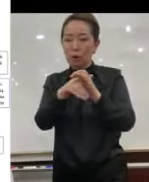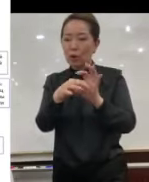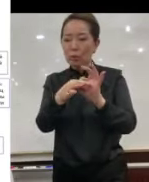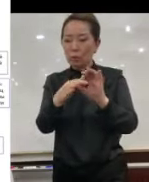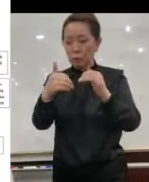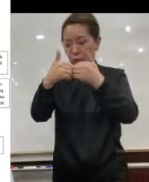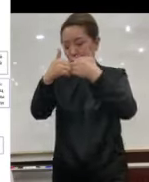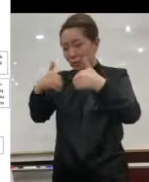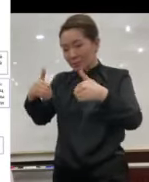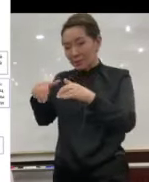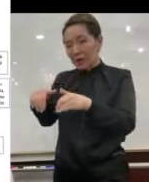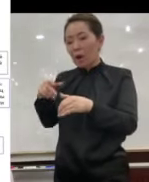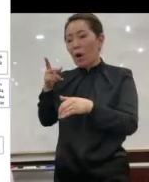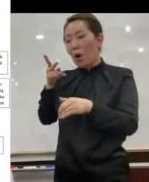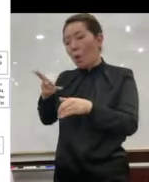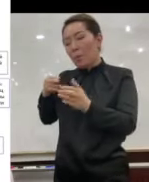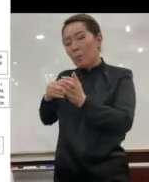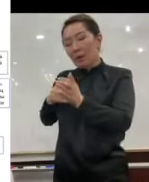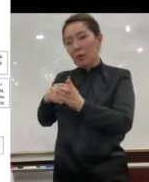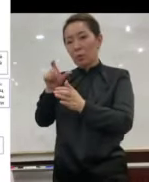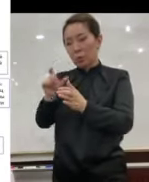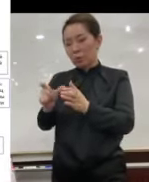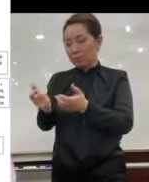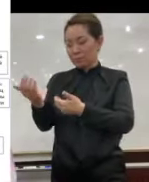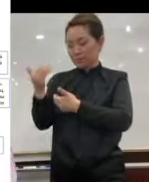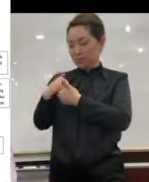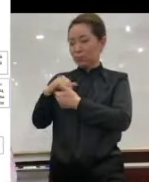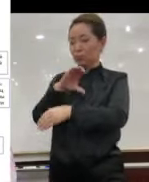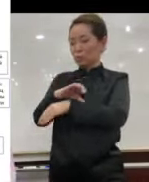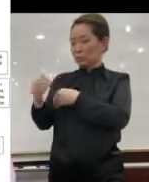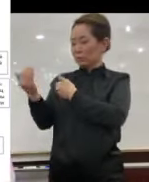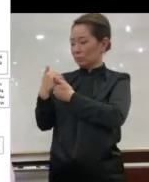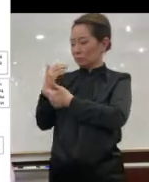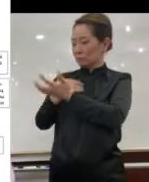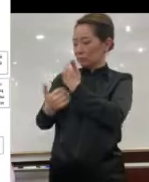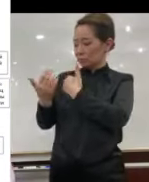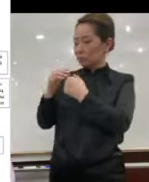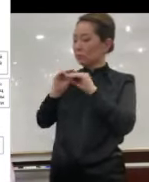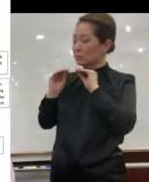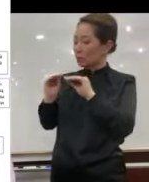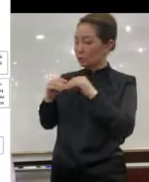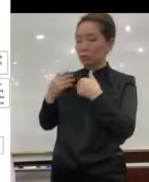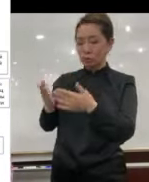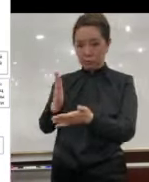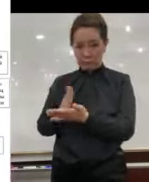2000 гаруй хүн манай сургалтанд хамрагдсан байна.